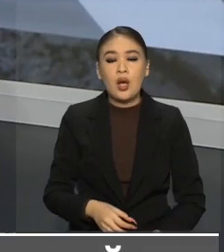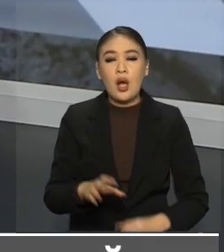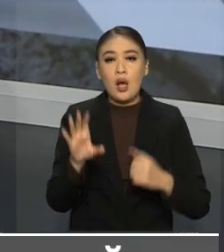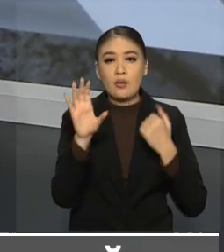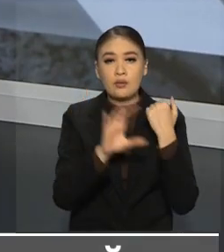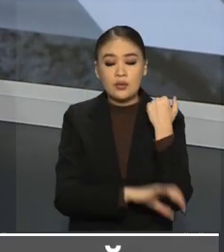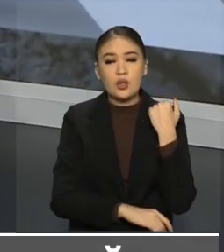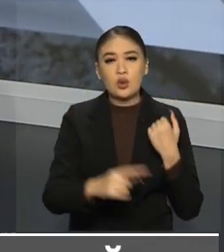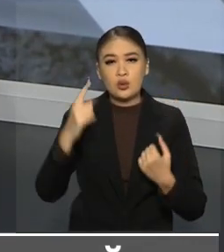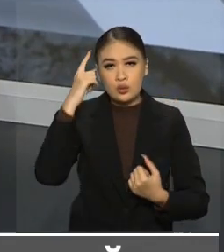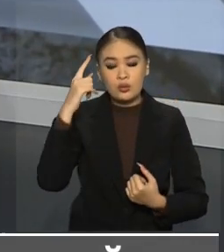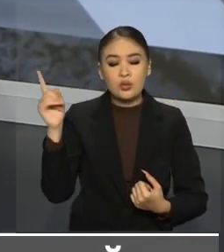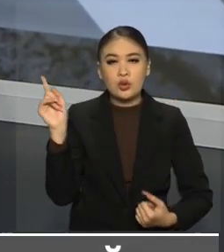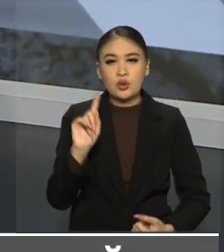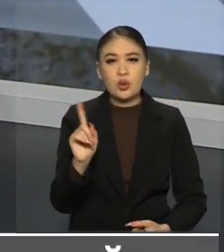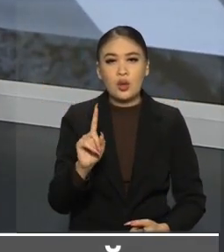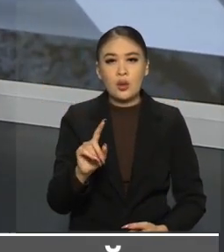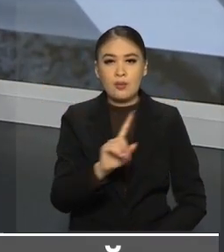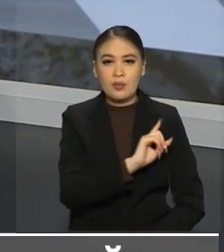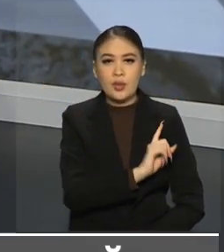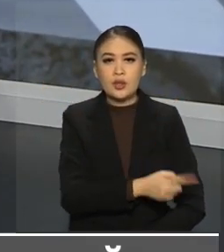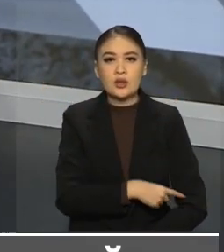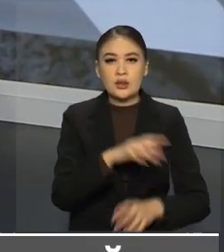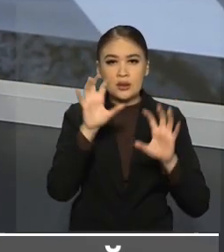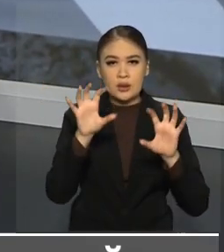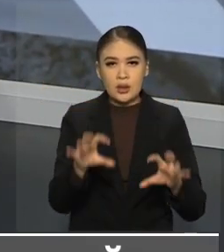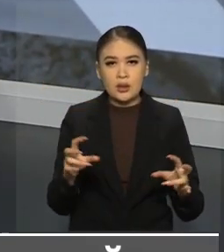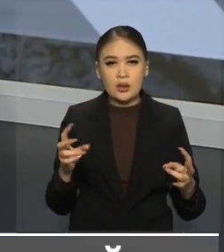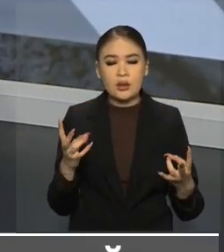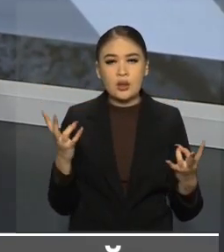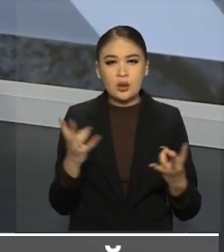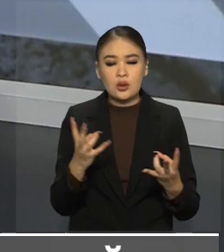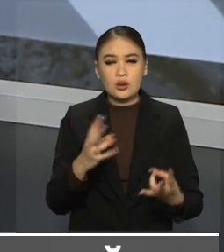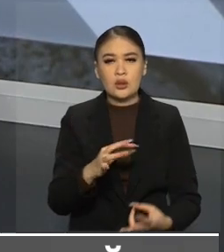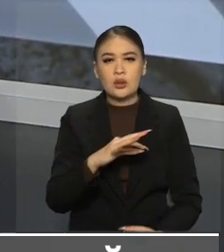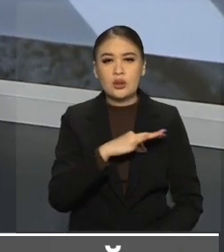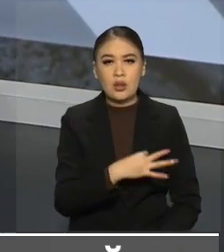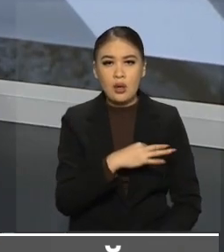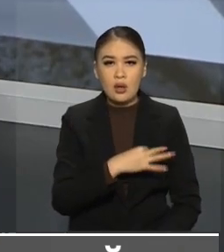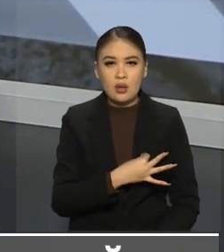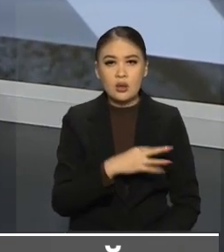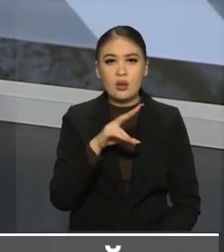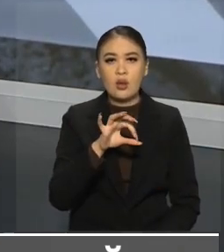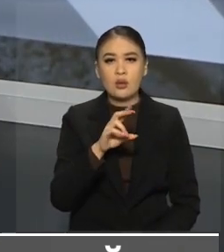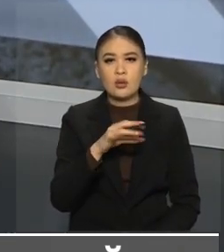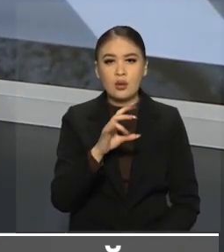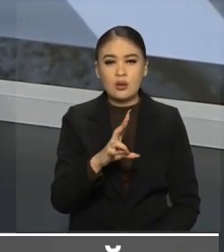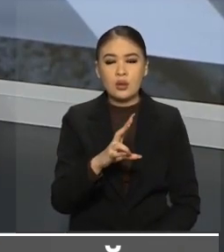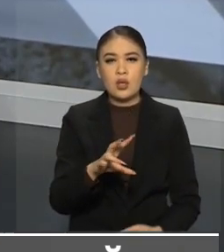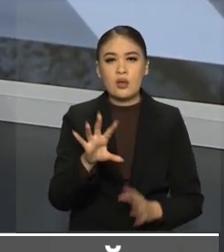біздің ойымызша әрине мықты заңгерлер керек Лондоннан. Оны жалдау керек, жай